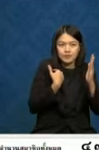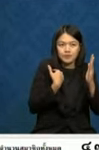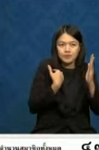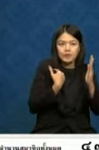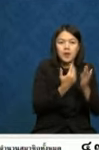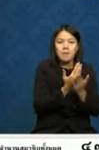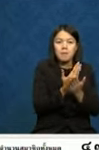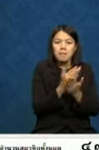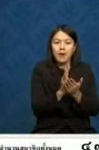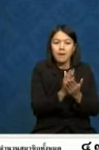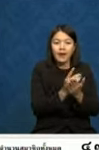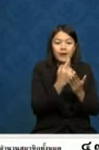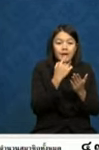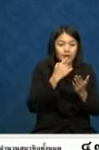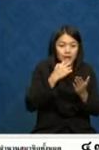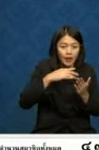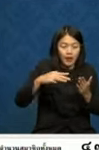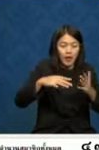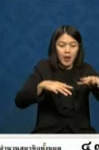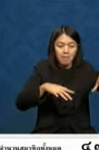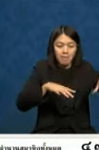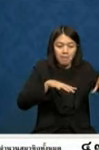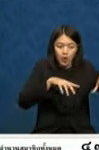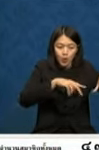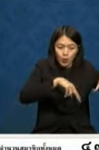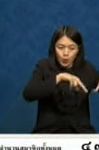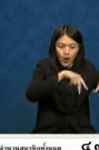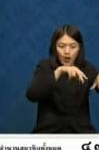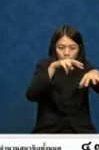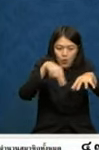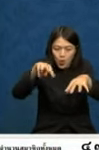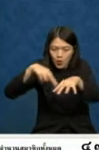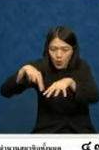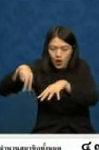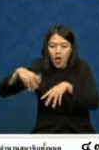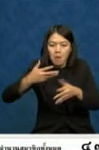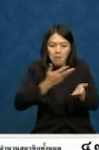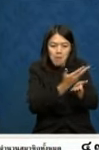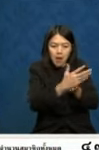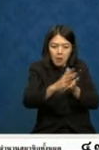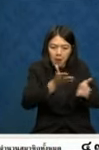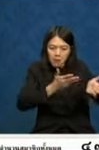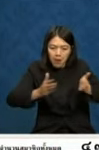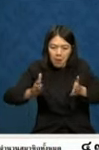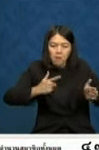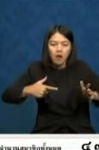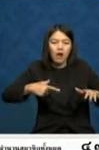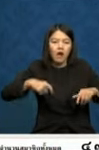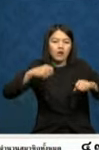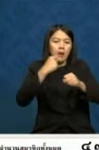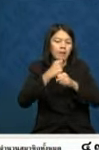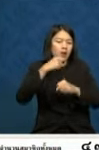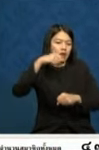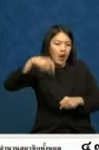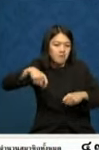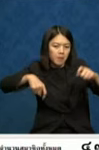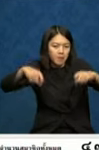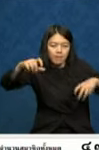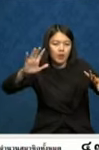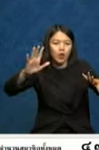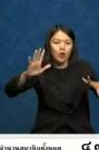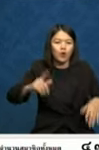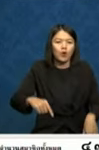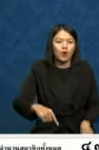การแบ่งพื้นที่ทางทะเลดูแลของแต่ละหน่วยงานเพื่อไม่ให้เกิดการทับซ้อนนะครับโดยทะเลในอาณาเขต